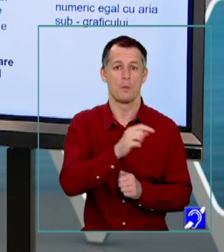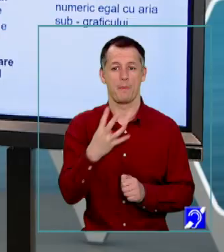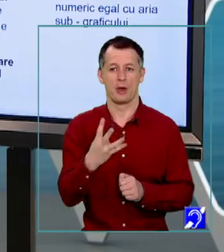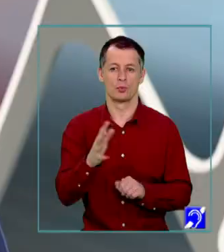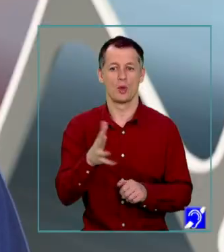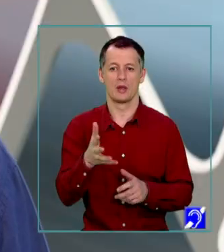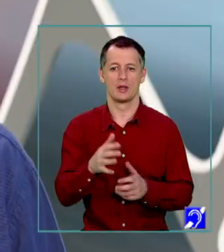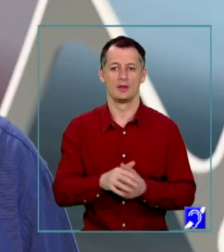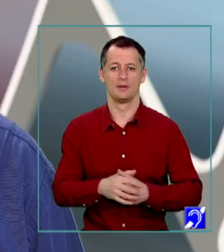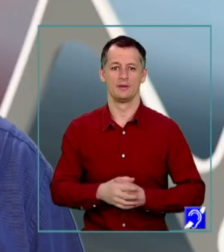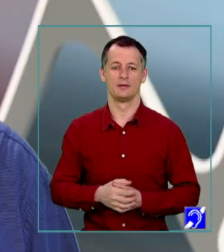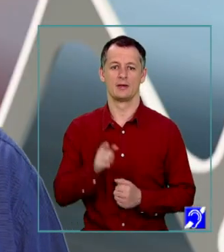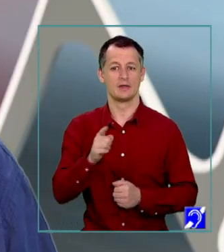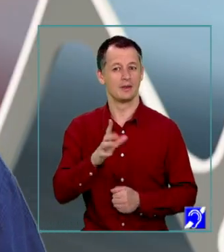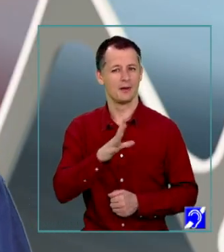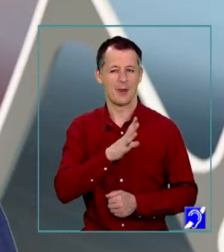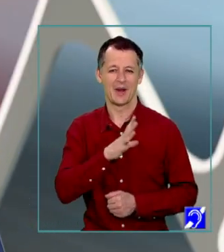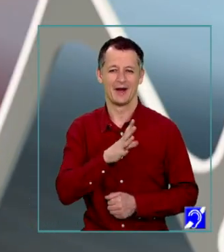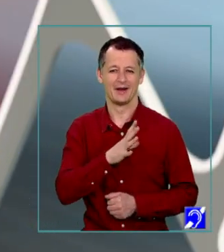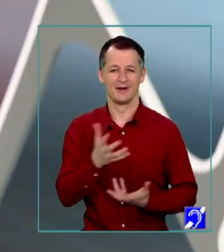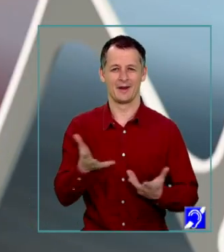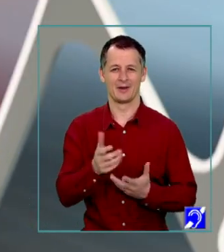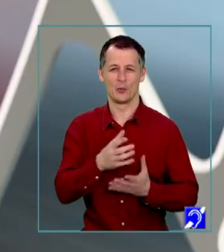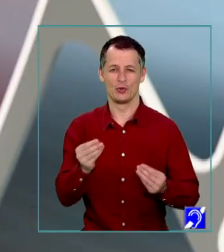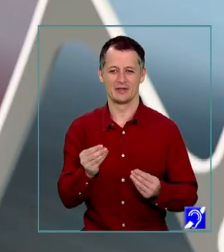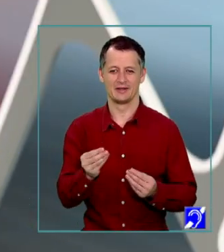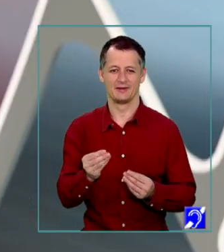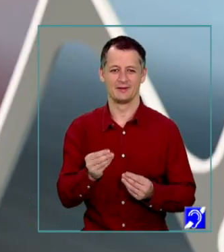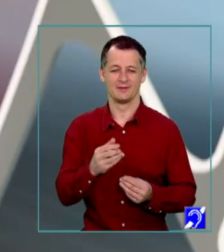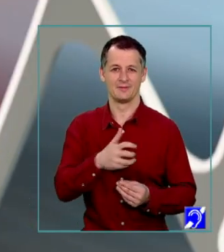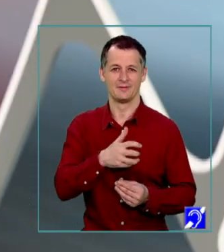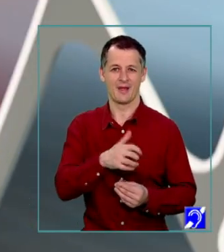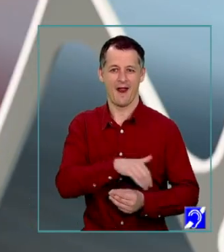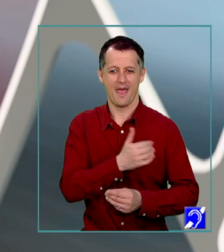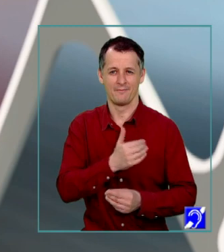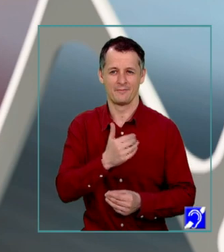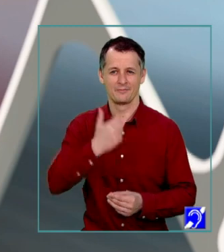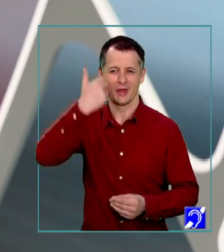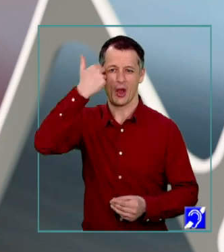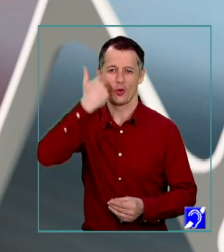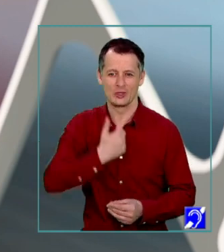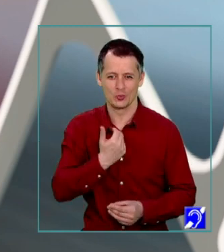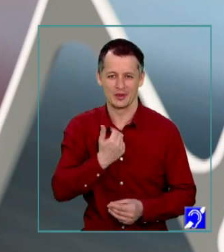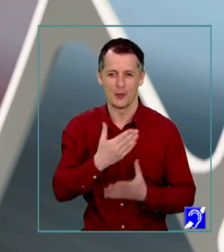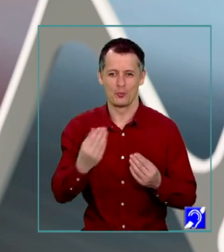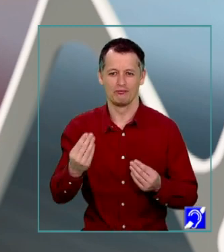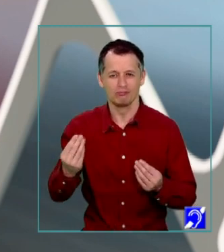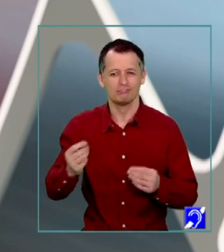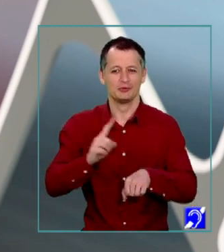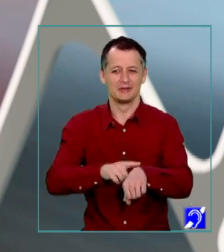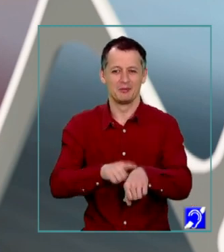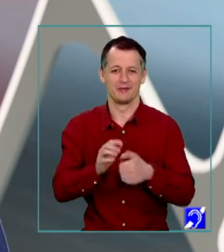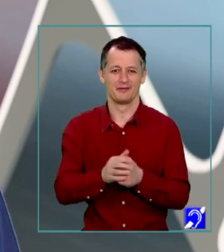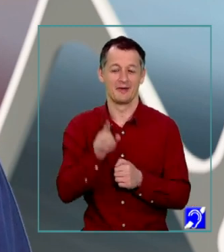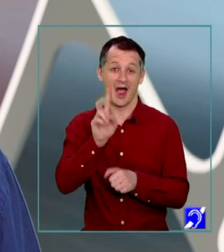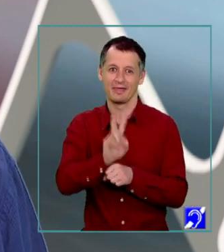1-4? Și aici este o capcană în care mulți elevi au căzut de-a lungul timpului. Atenție la